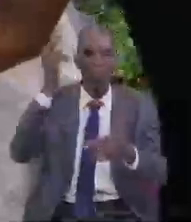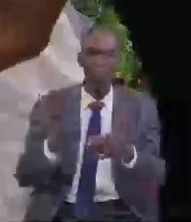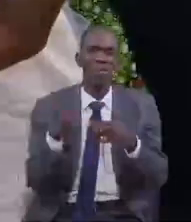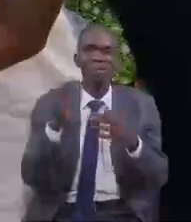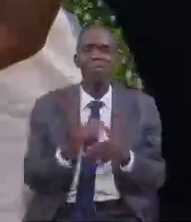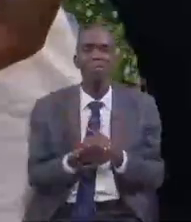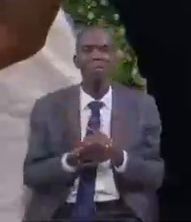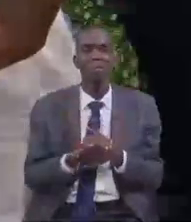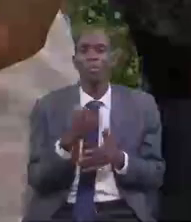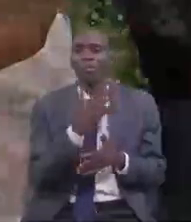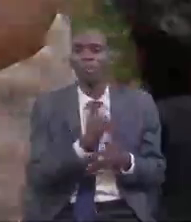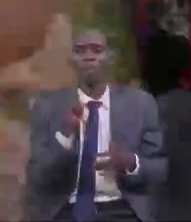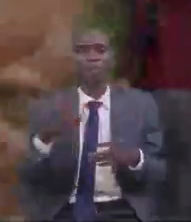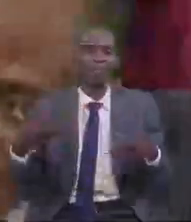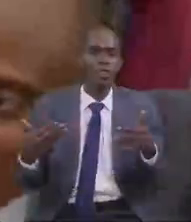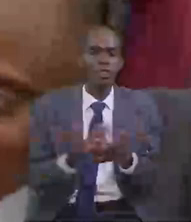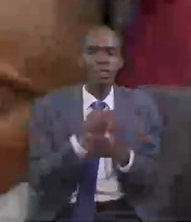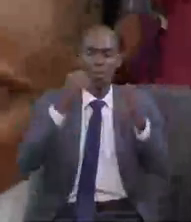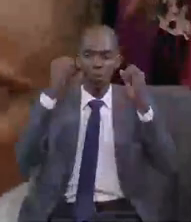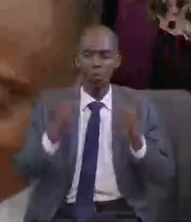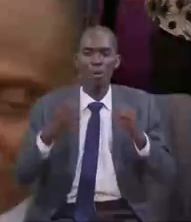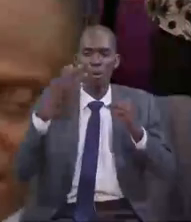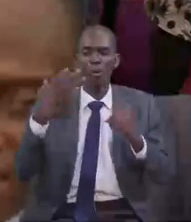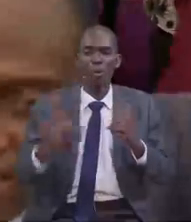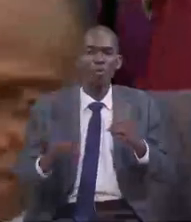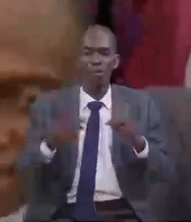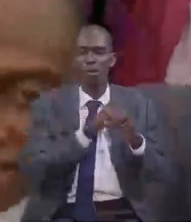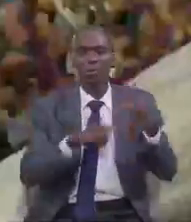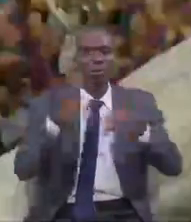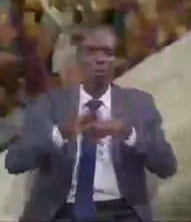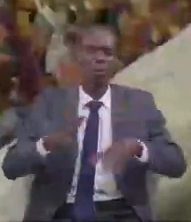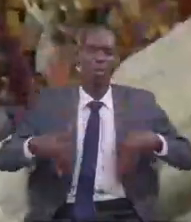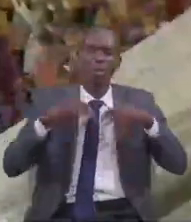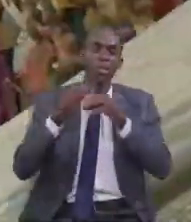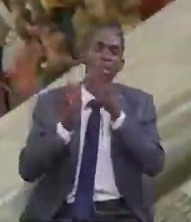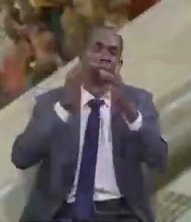Et une nouvelle onction sur votre vie au nom de Jésus-Christ.